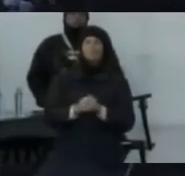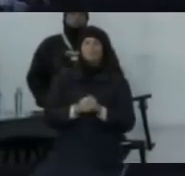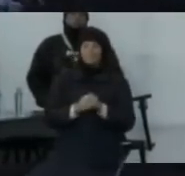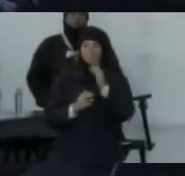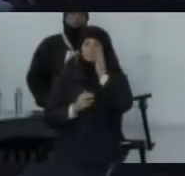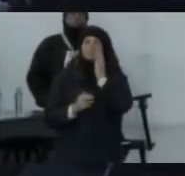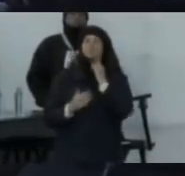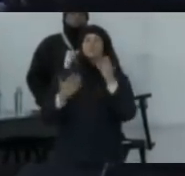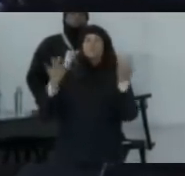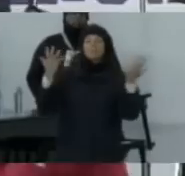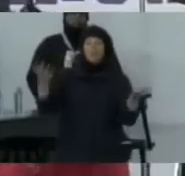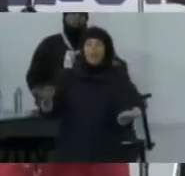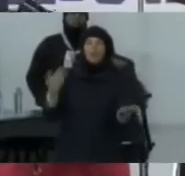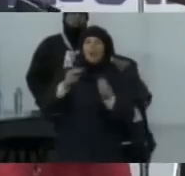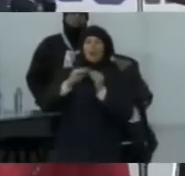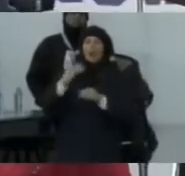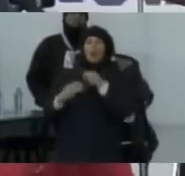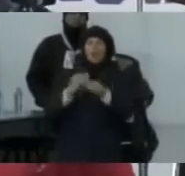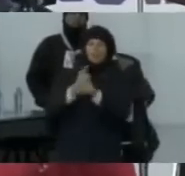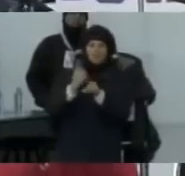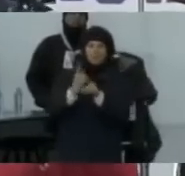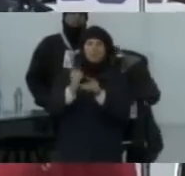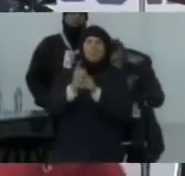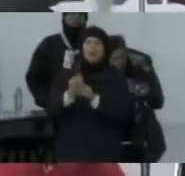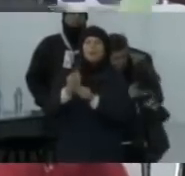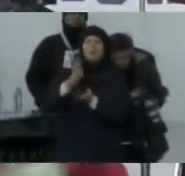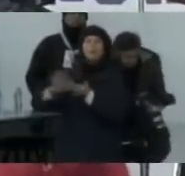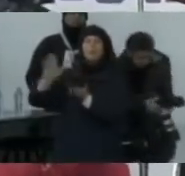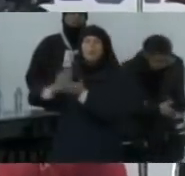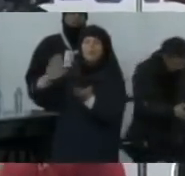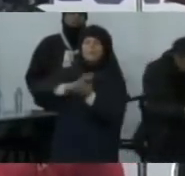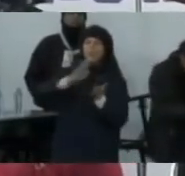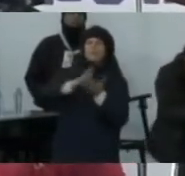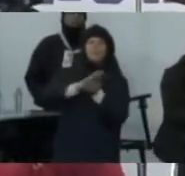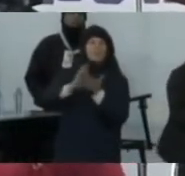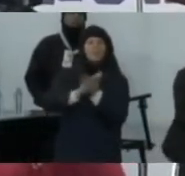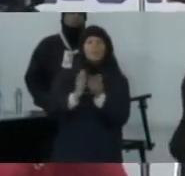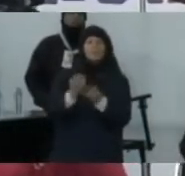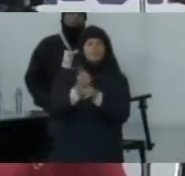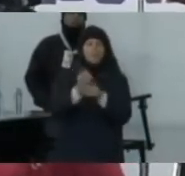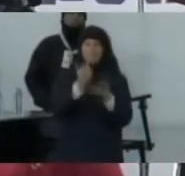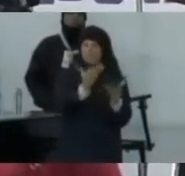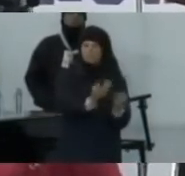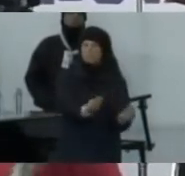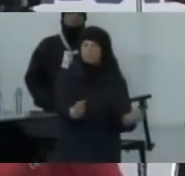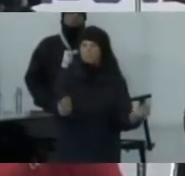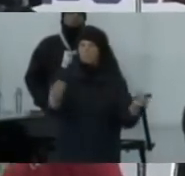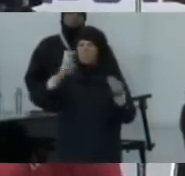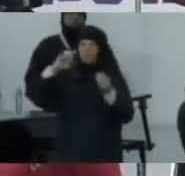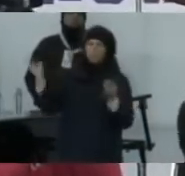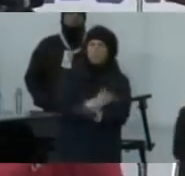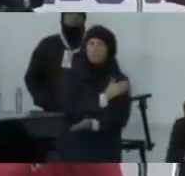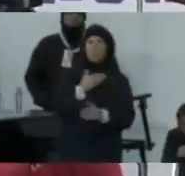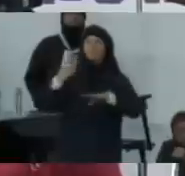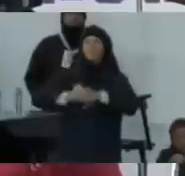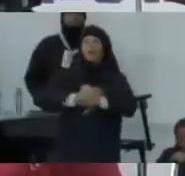Allora, per fare questo noi dobbiamo fare pulizia, dobbiamo fare pulizia, sgomberare le macerie di questi partiti che non ci